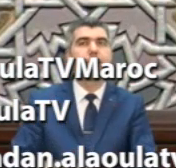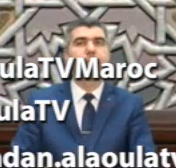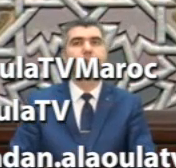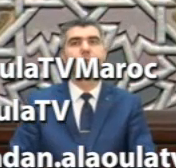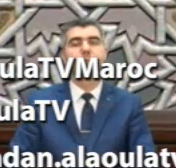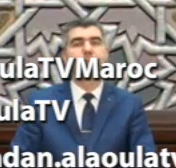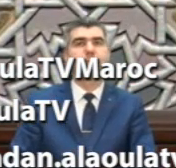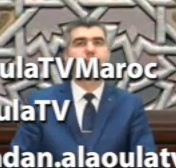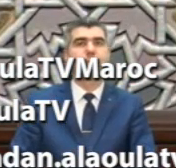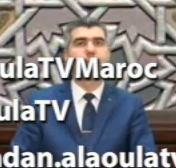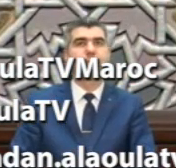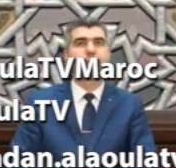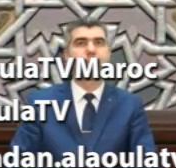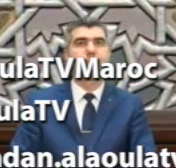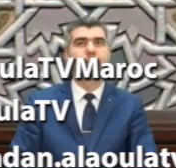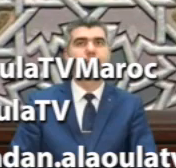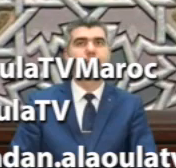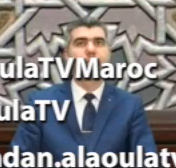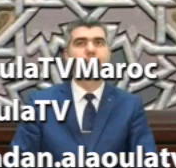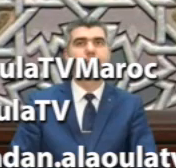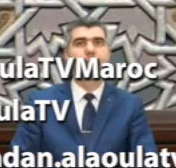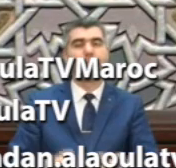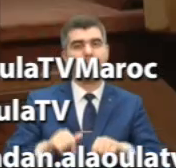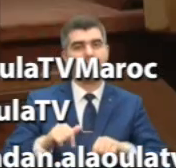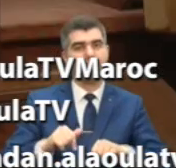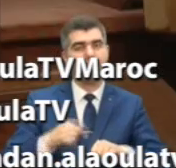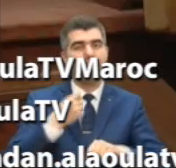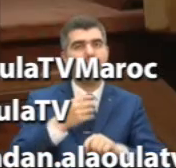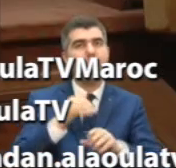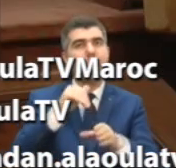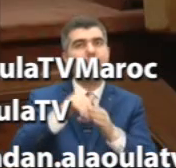شكرا. تعقيب السيد النائب.